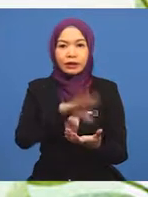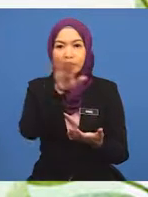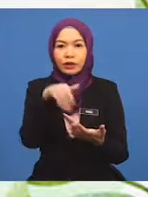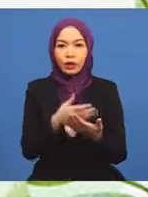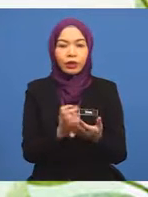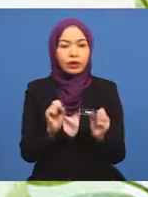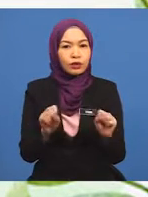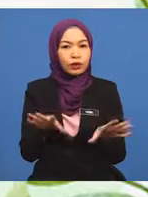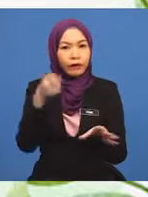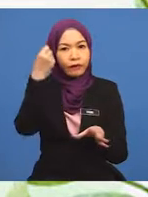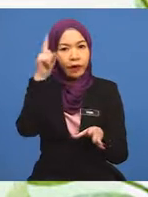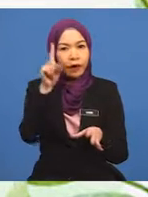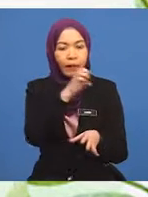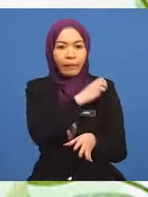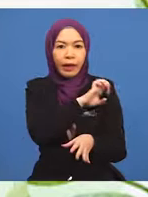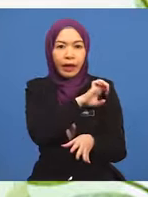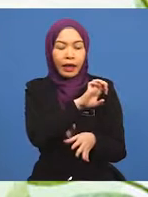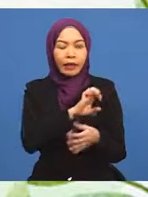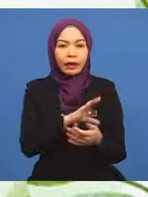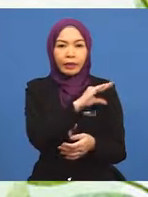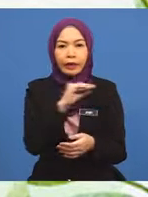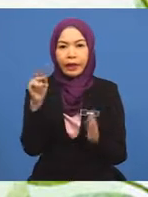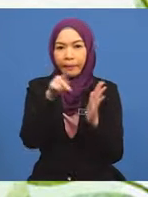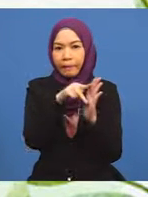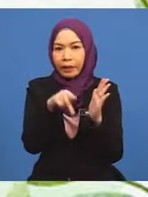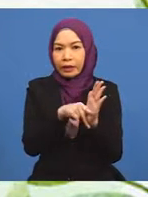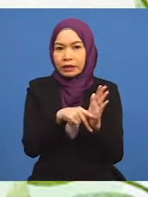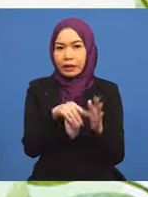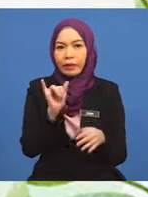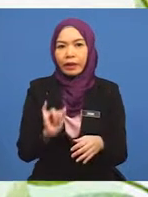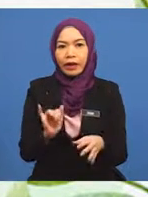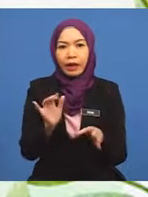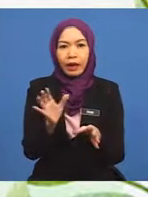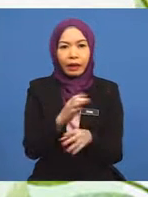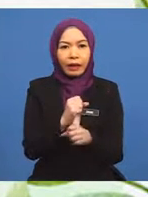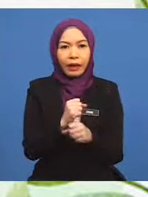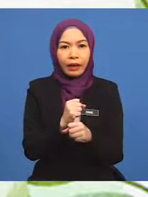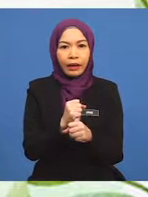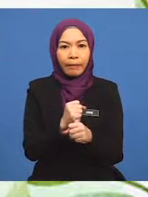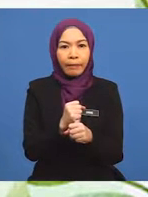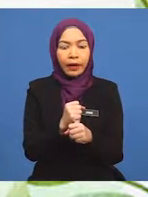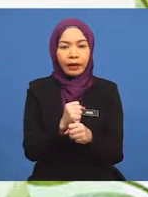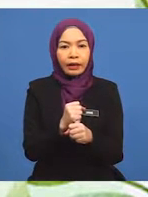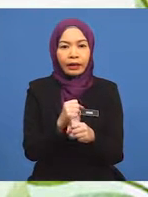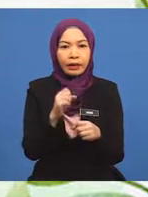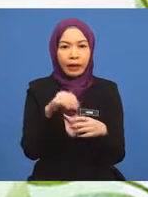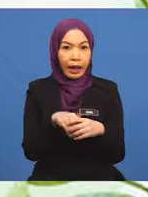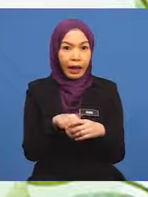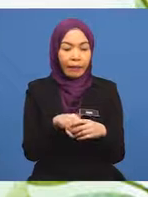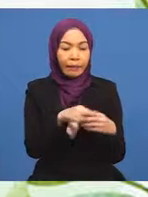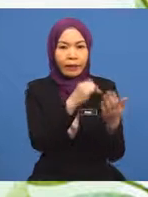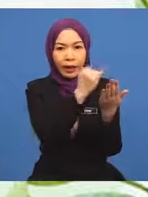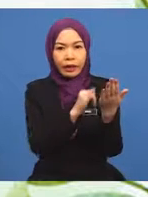memahami elemen dan prinsip yang terdapat pada sesuatu lakaran